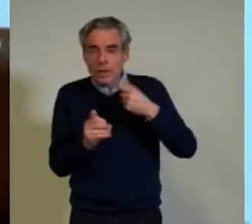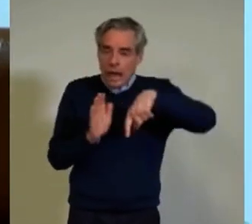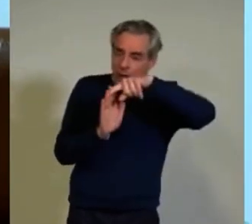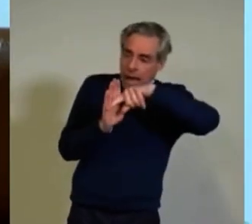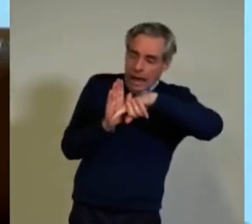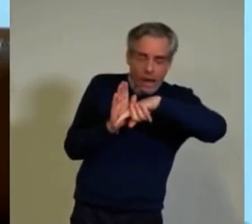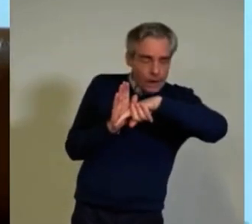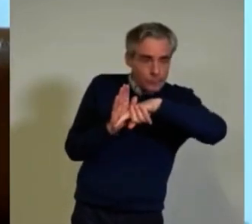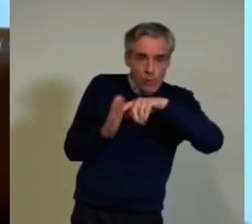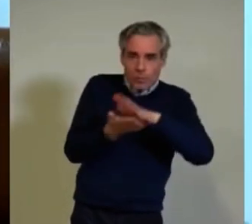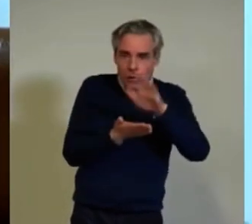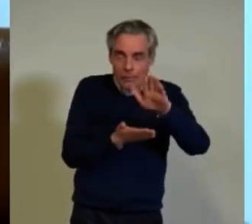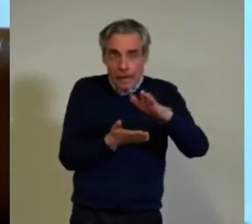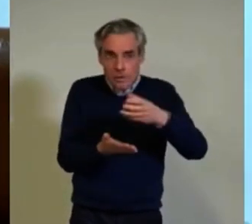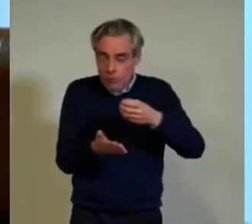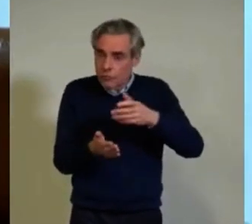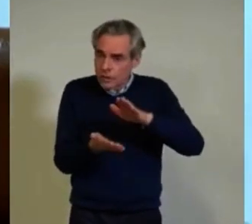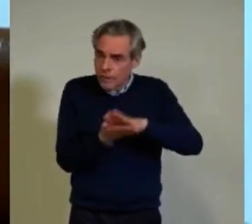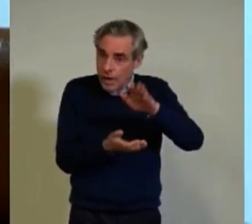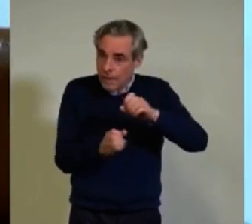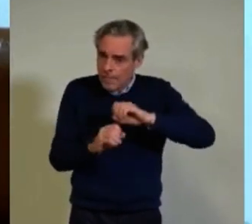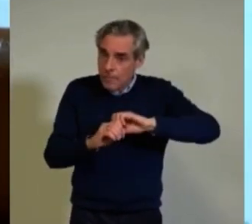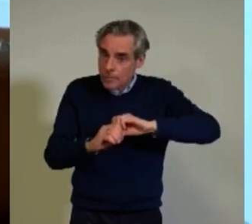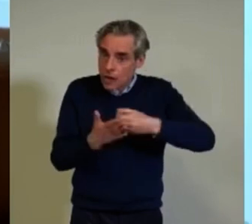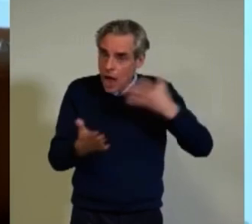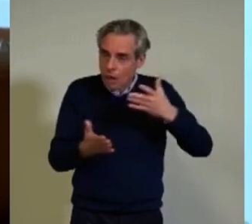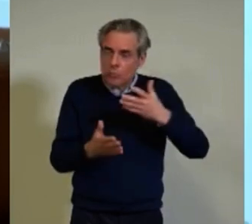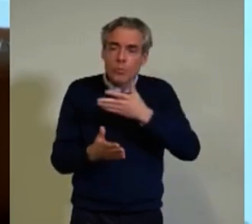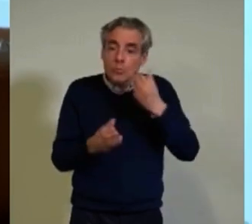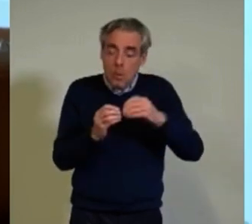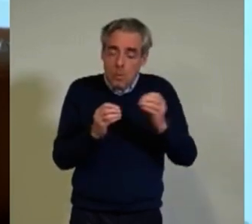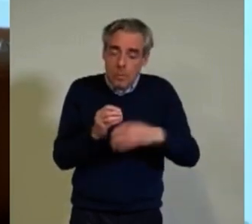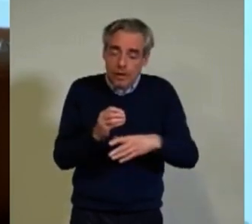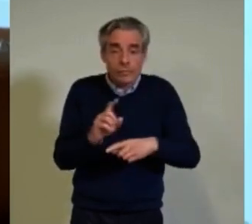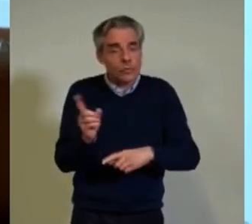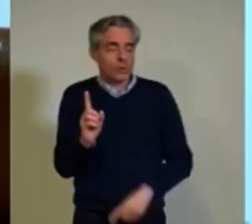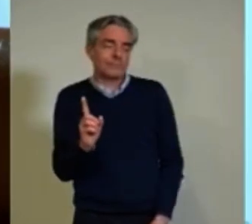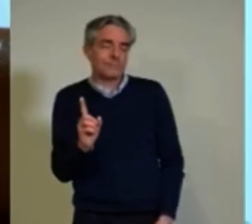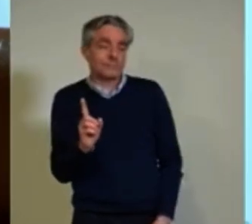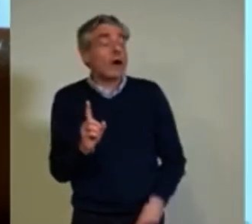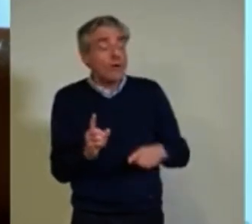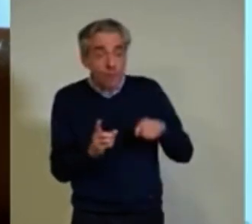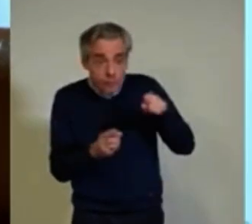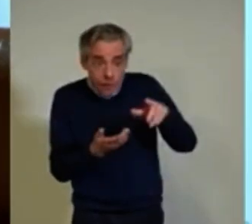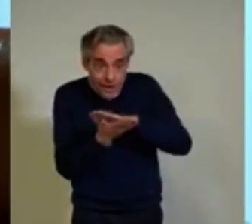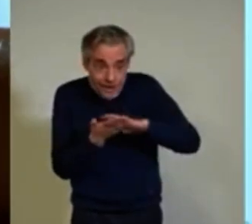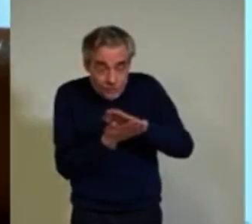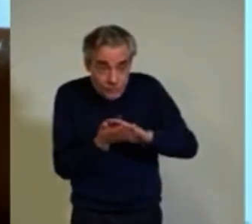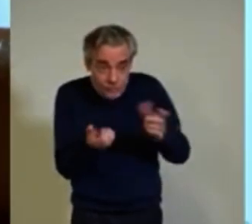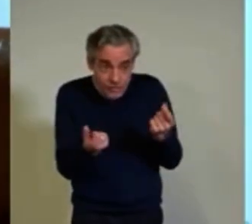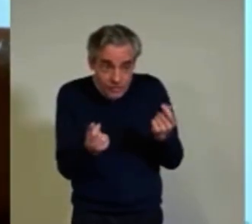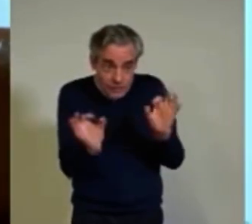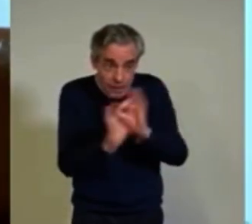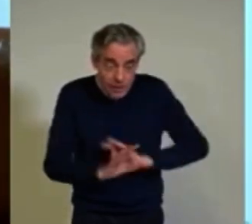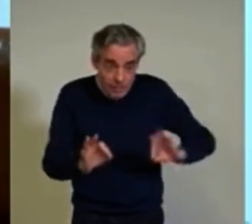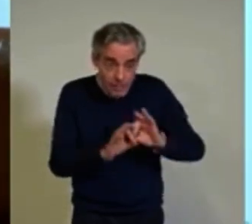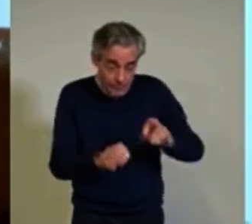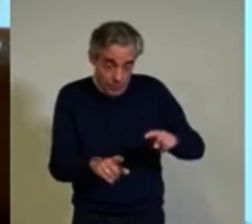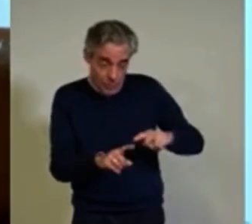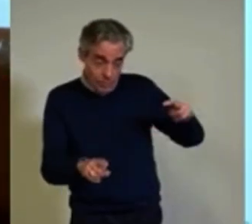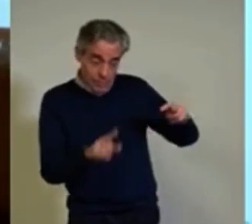promesses très coûteuses, vous en avez déjà exprimé un certain nombre, mais il n'y aura pas d'excuses financières au regard de l'audit et de ses